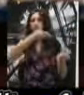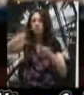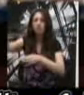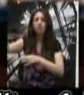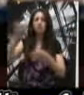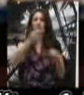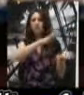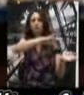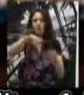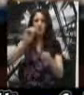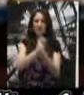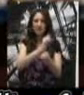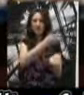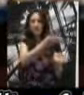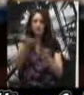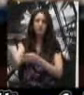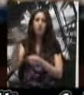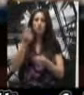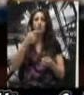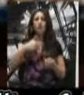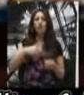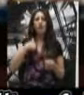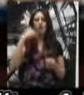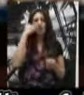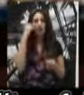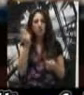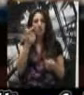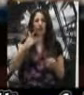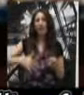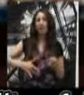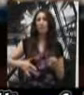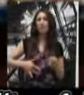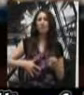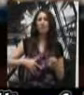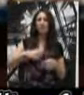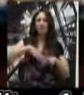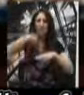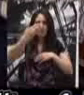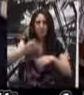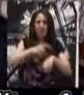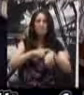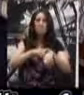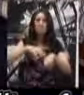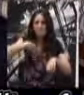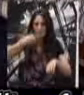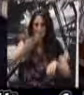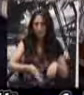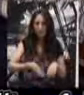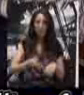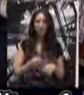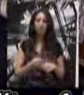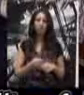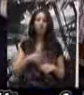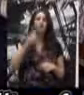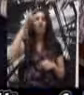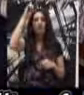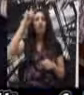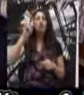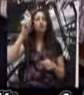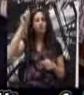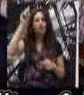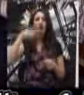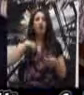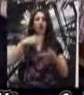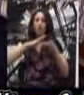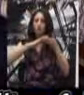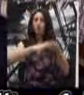يبلغوا لي عشان بتعب على طول، يعني الكبد بقى برجع دم على طول. ألف سلام عليك. ربنا يقدرنا ونقوم